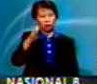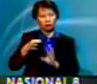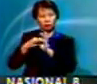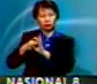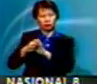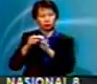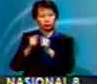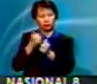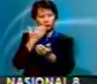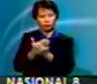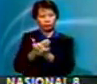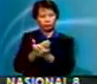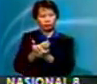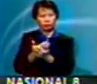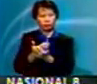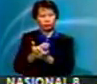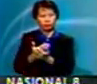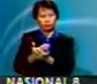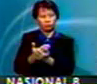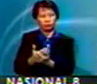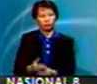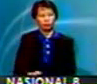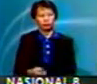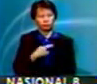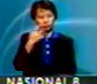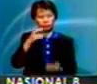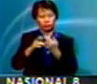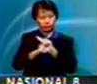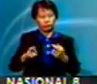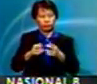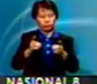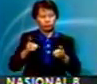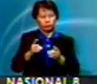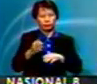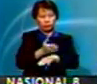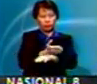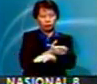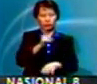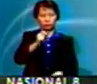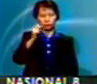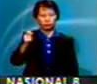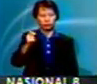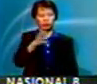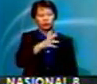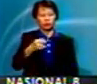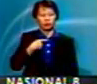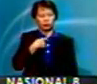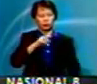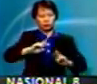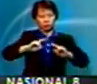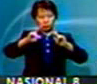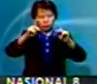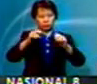bekerjasama dengan pihak tempatan menjadi daerah tempat dan berkenaan dengan peningkatan